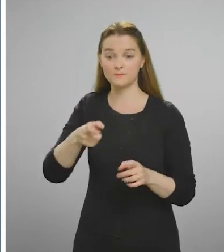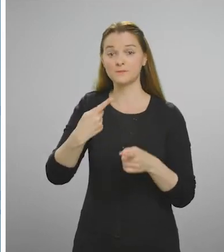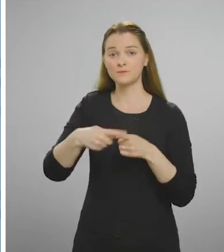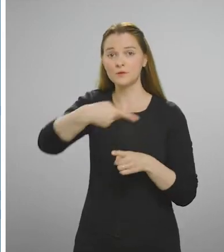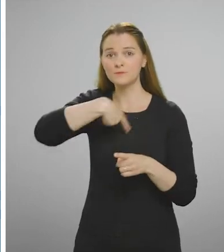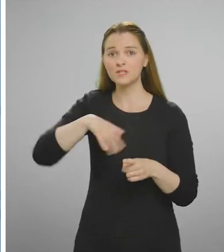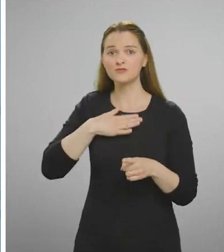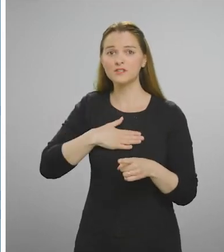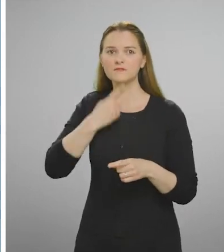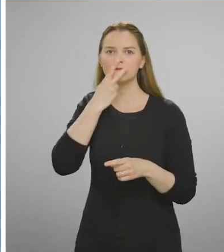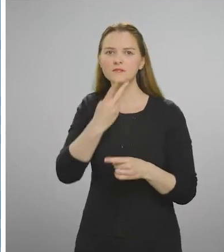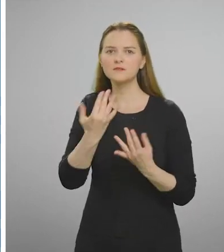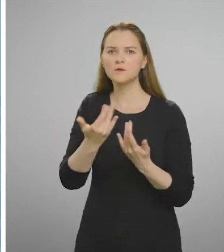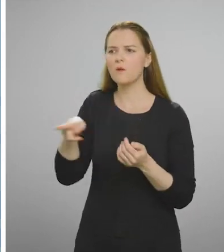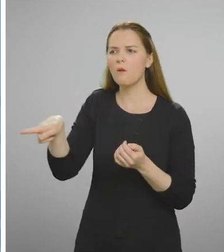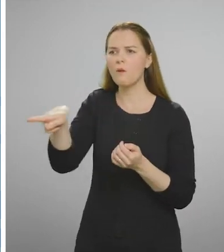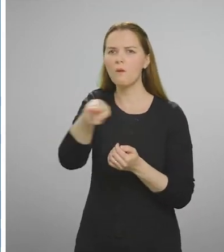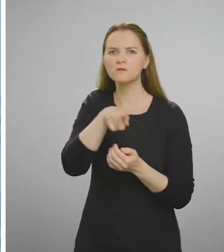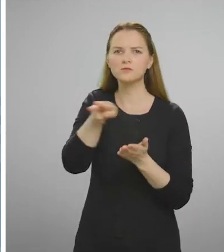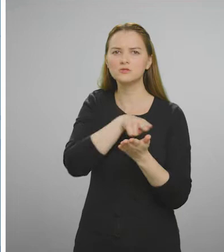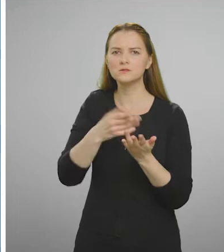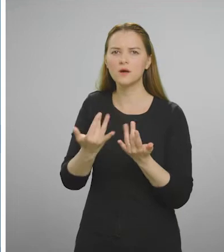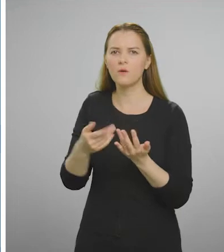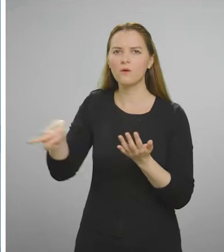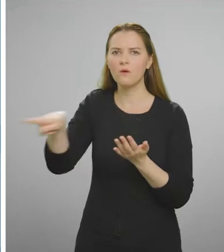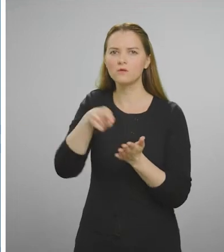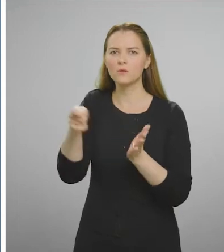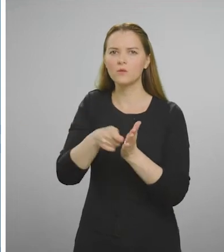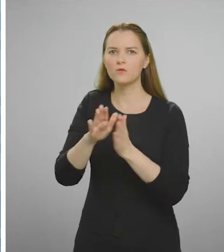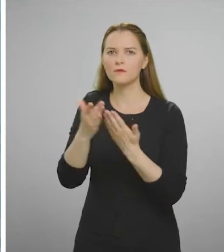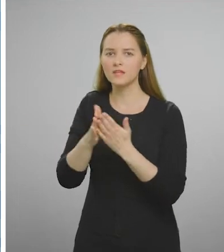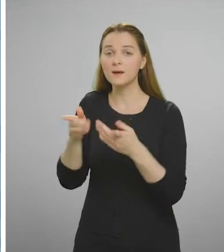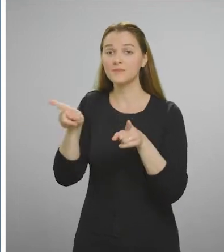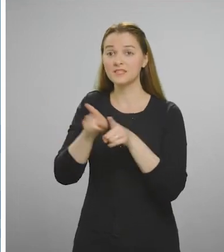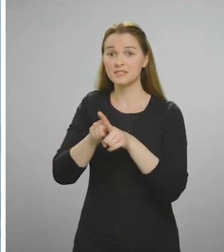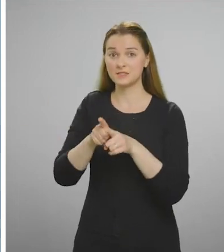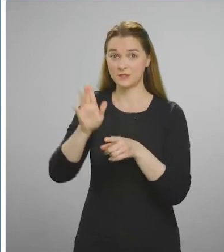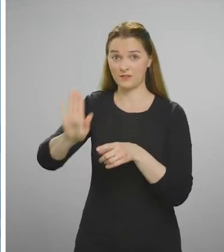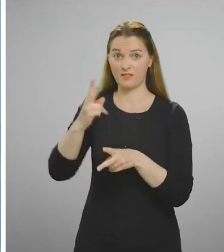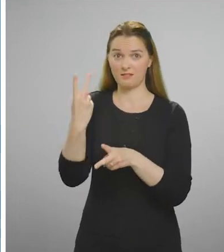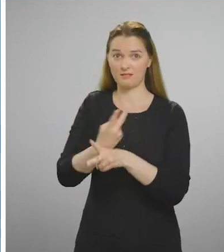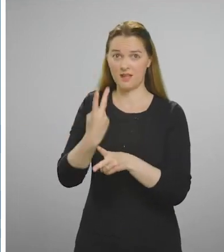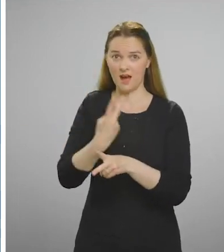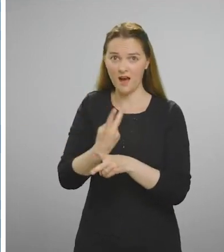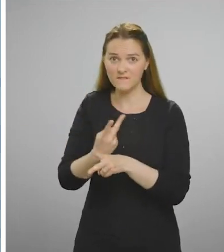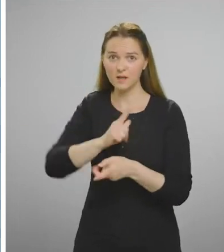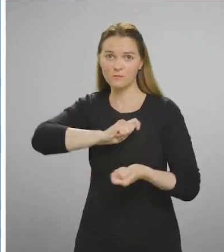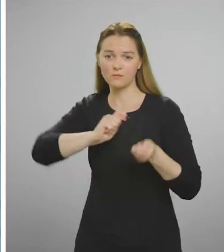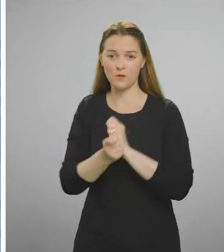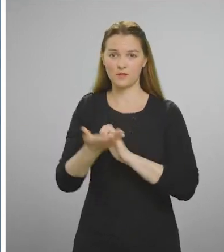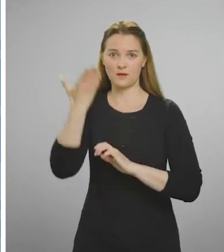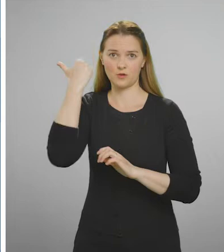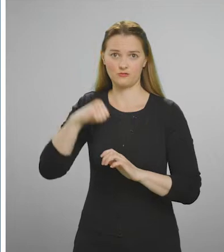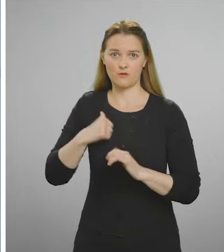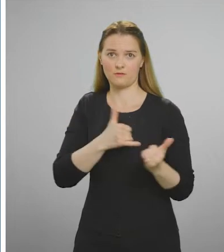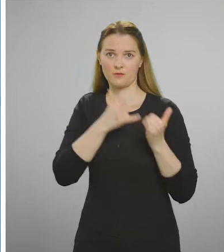putem interneta. Glavni cilj je bio vidjeti u kojoj mjeri oni čitaju i kupuju knjige, ali isto tako i jesu li se navike